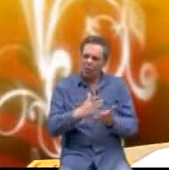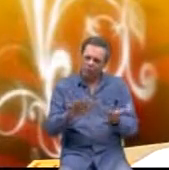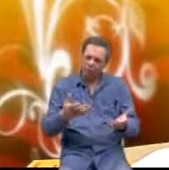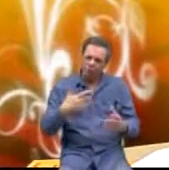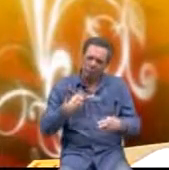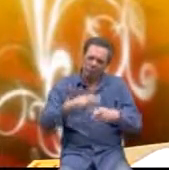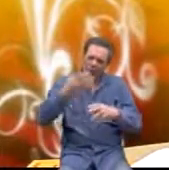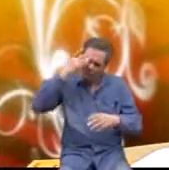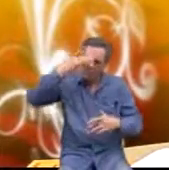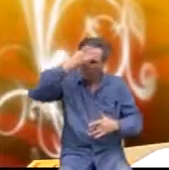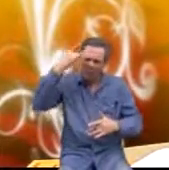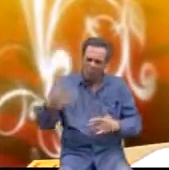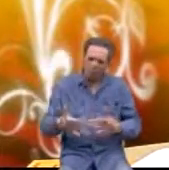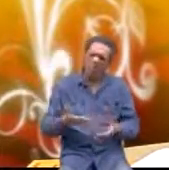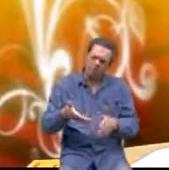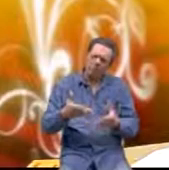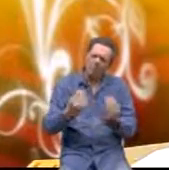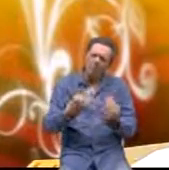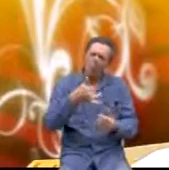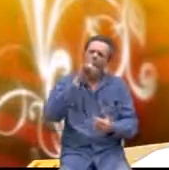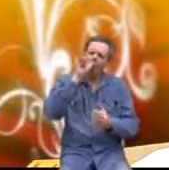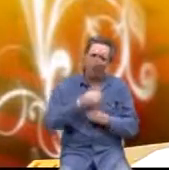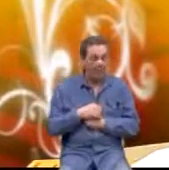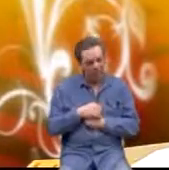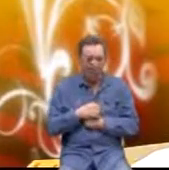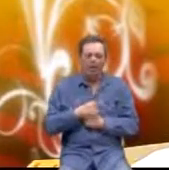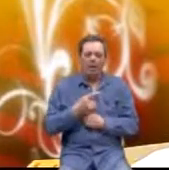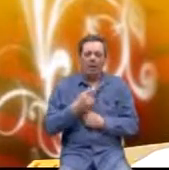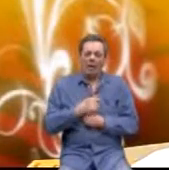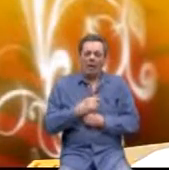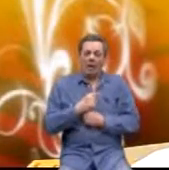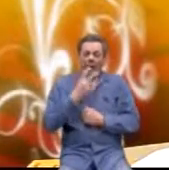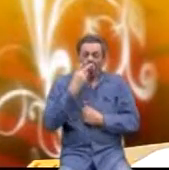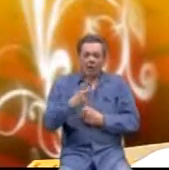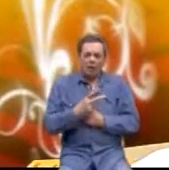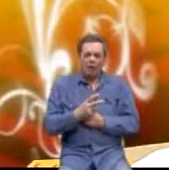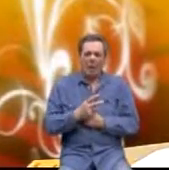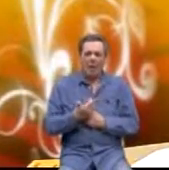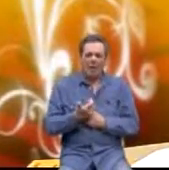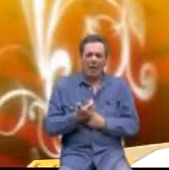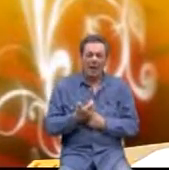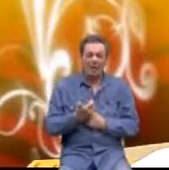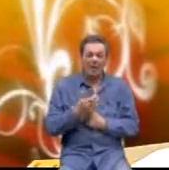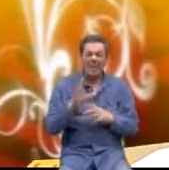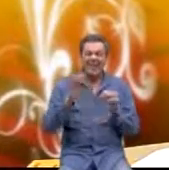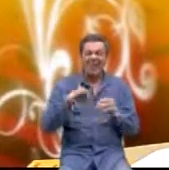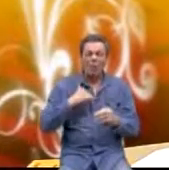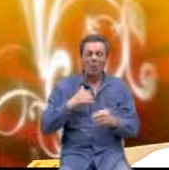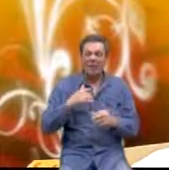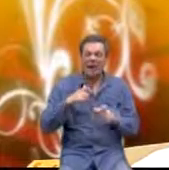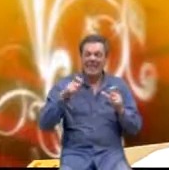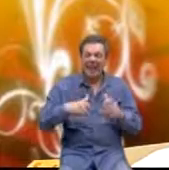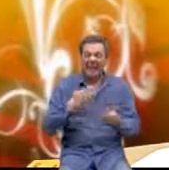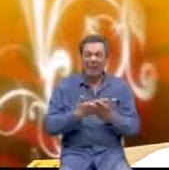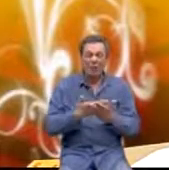tome, pazite se jer ćete se najedanput okrenuti oko sebe i vidjet ćete da ste 10 godina stariji jer nemate vode,